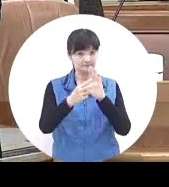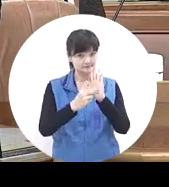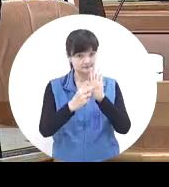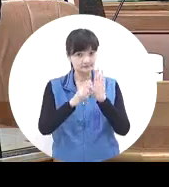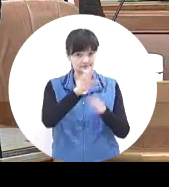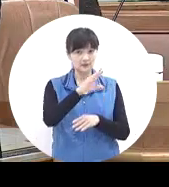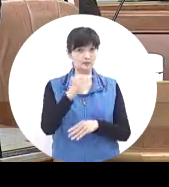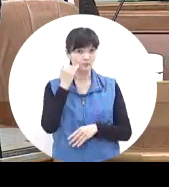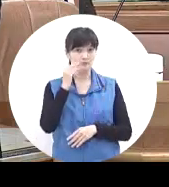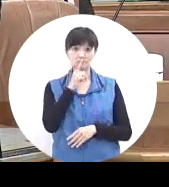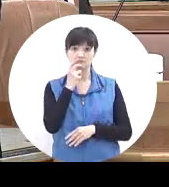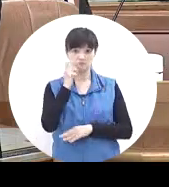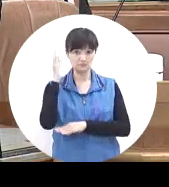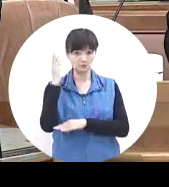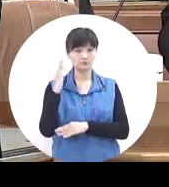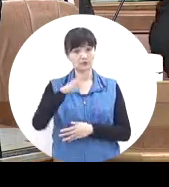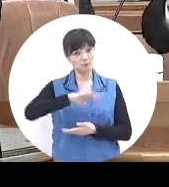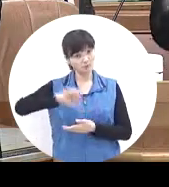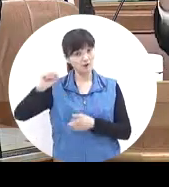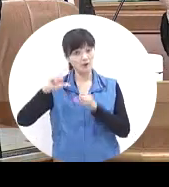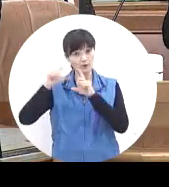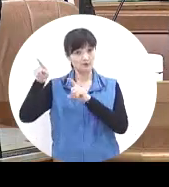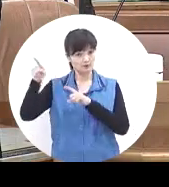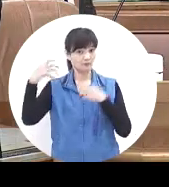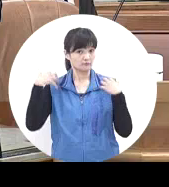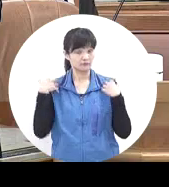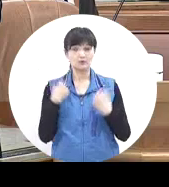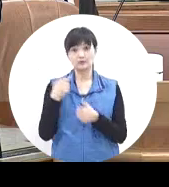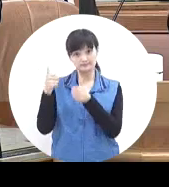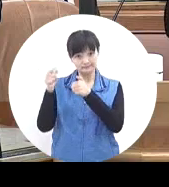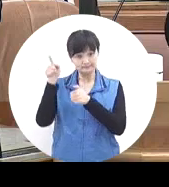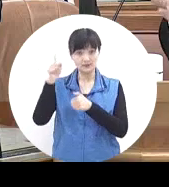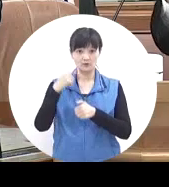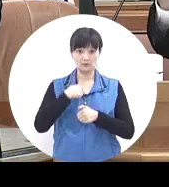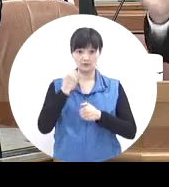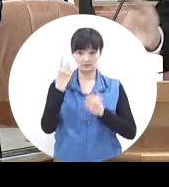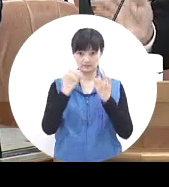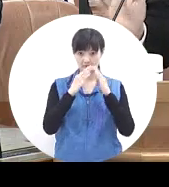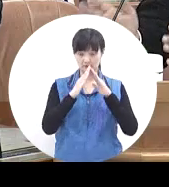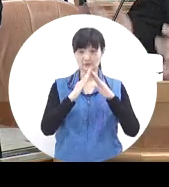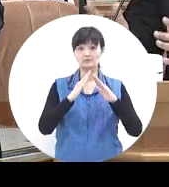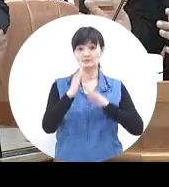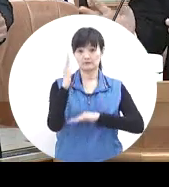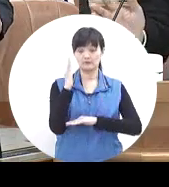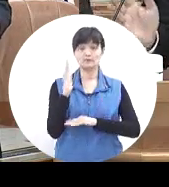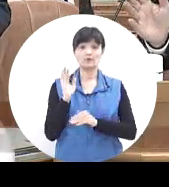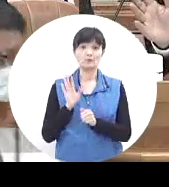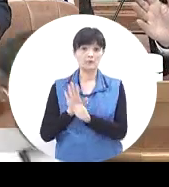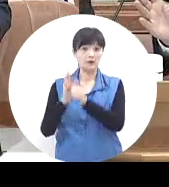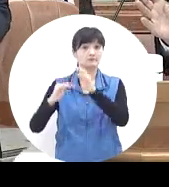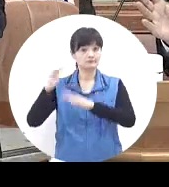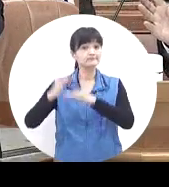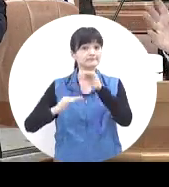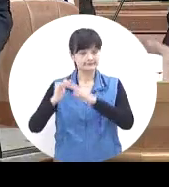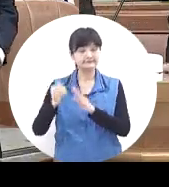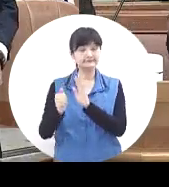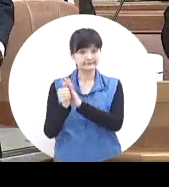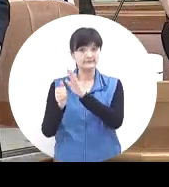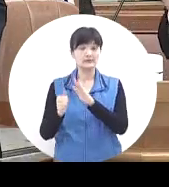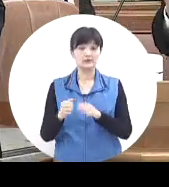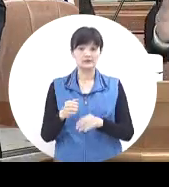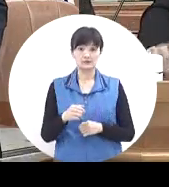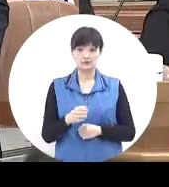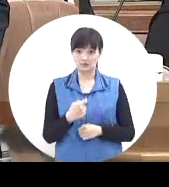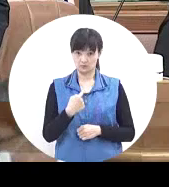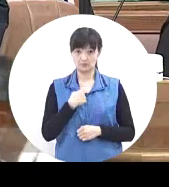给咱提灯去做，给咱倒走，我拢感谢。啊，我一定会尽全力协助，确保地主权益。 没有吧？我是说，